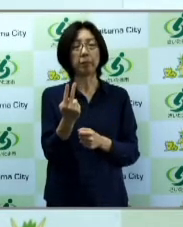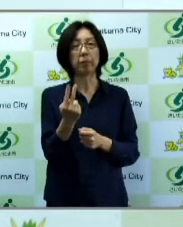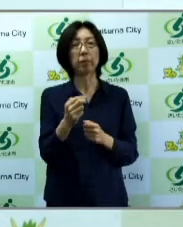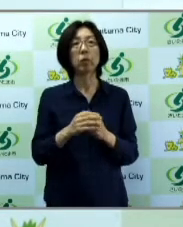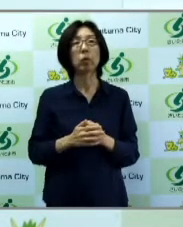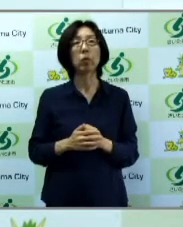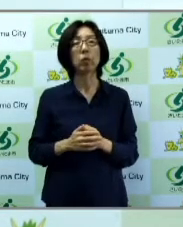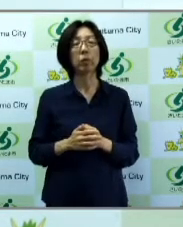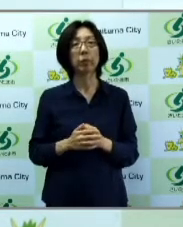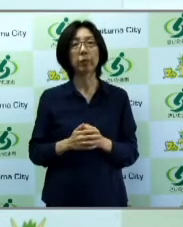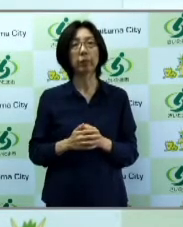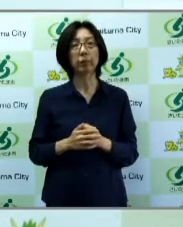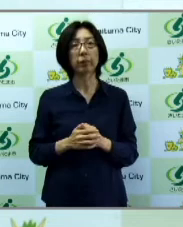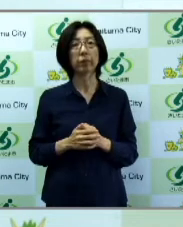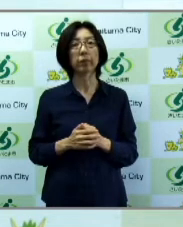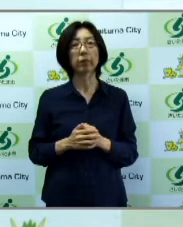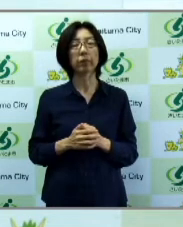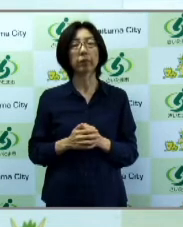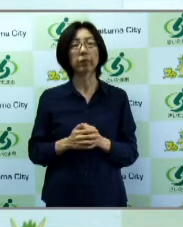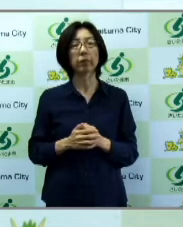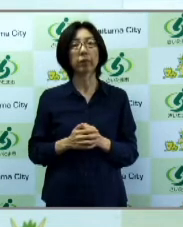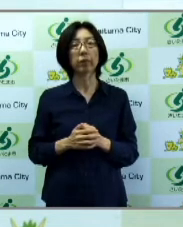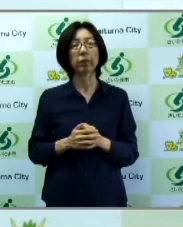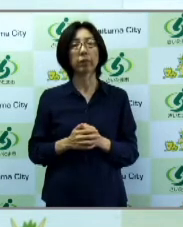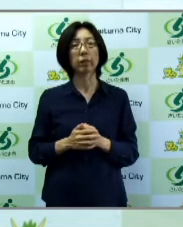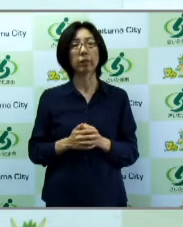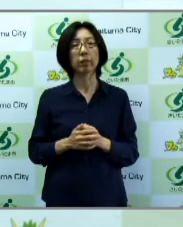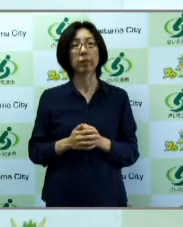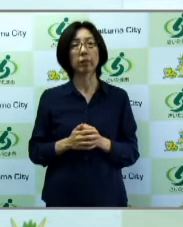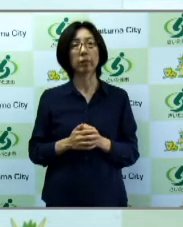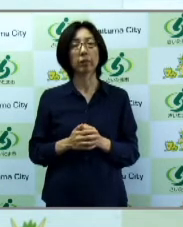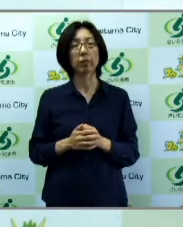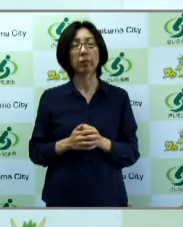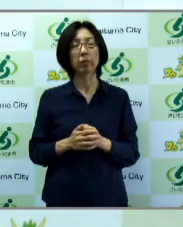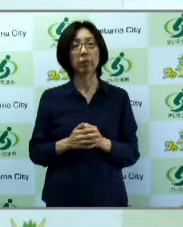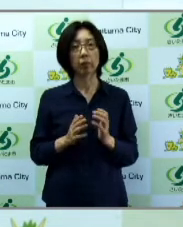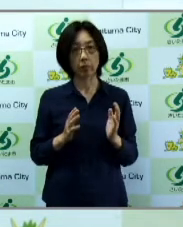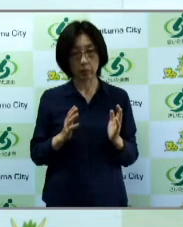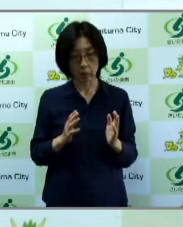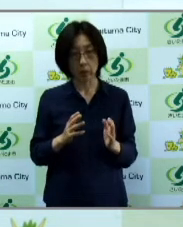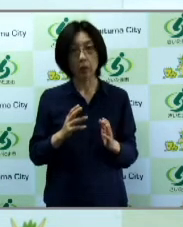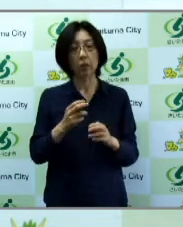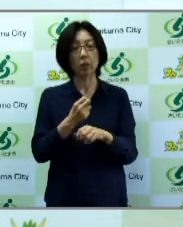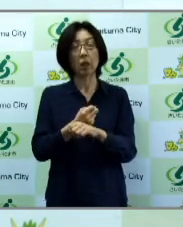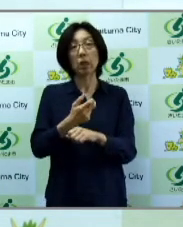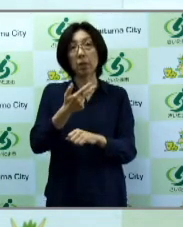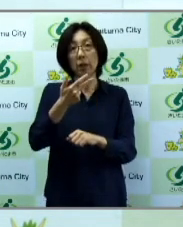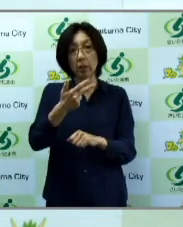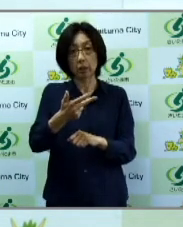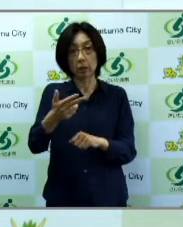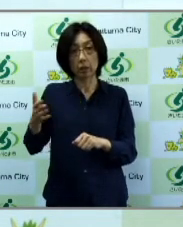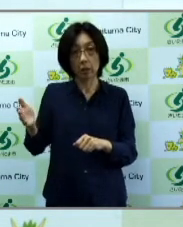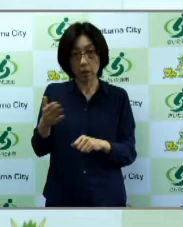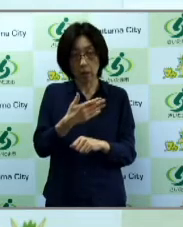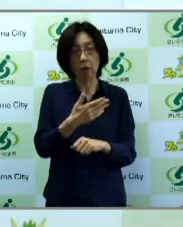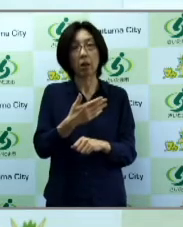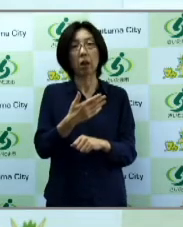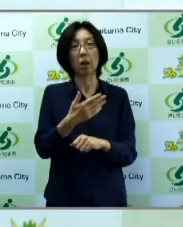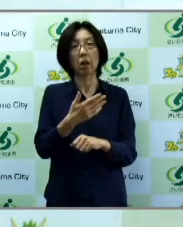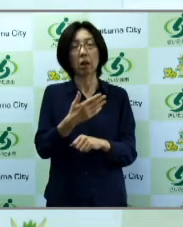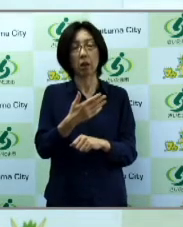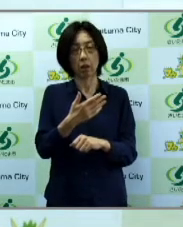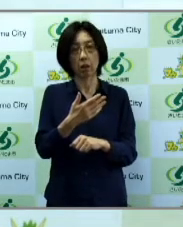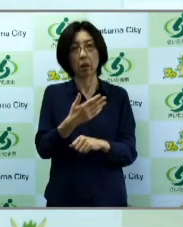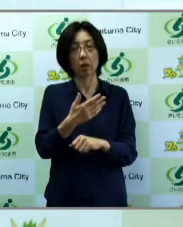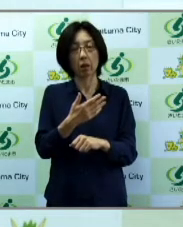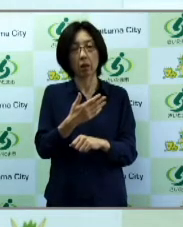の南銀の体制についてですね、はい、市からですね、派遣しているのが何人 で